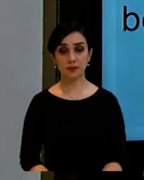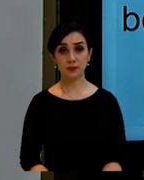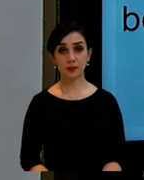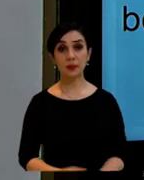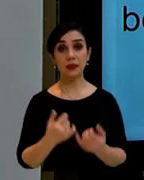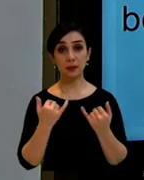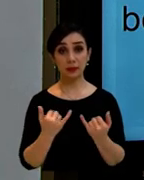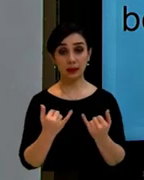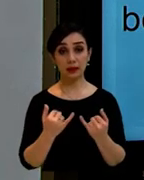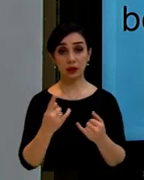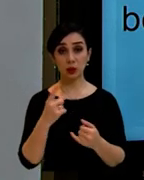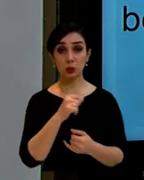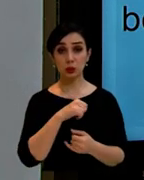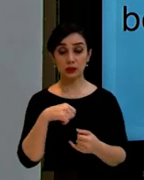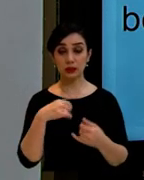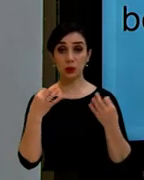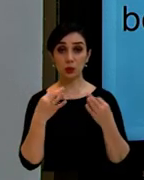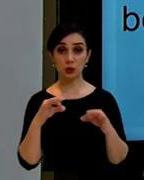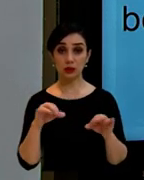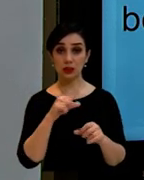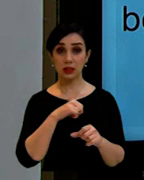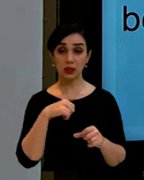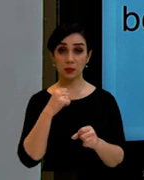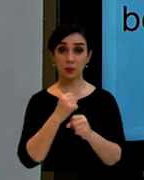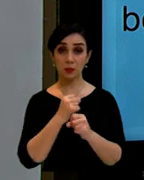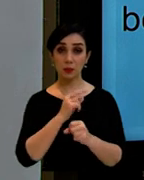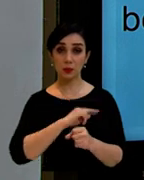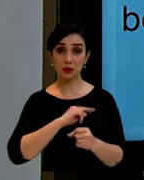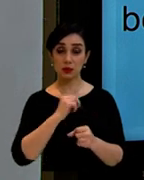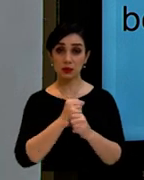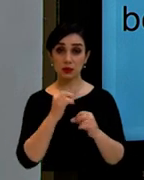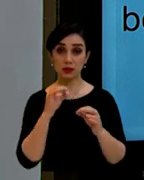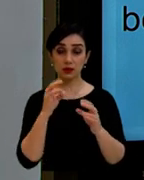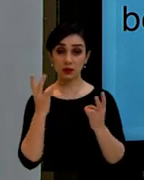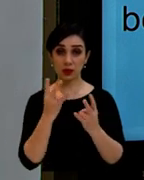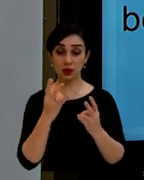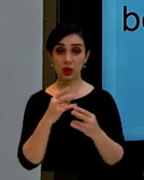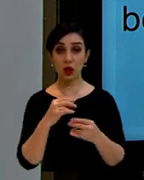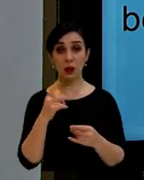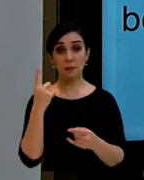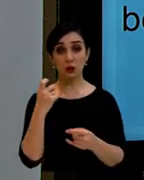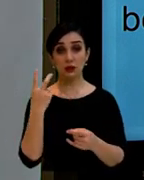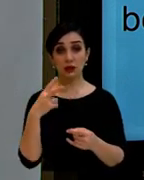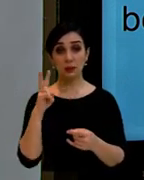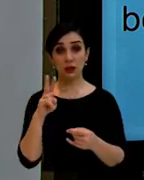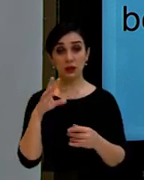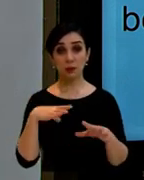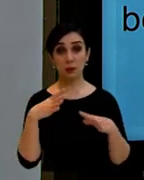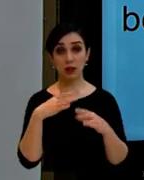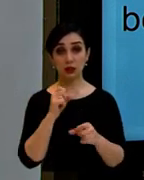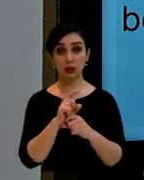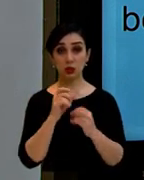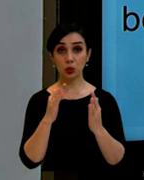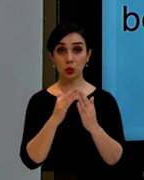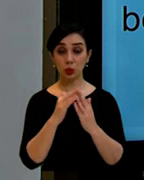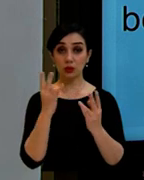Mana endi o'zingiz mustaqil bajaradigan topshiriqqa keldik. 122-chi mashqda bir qator gaplar